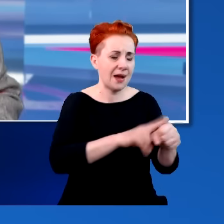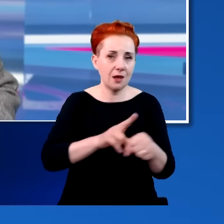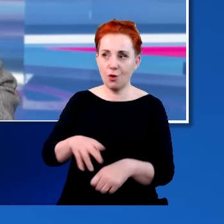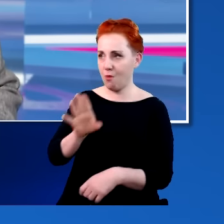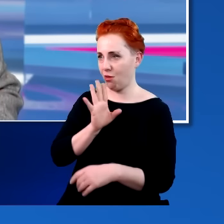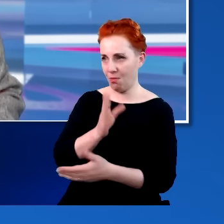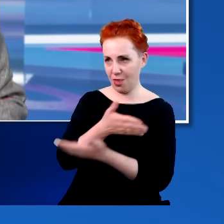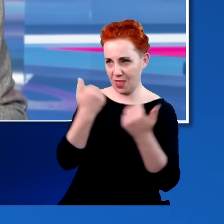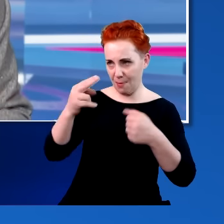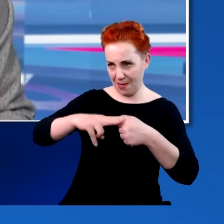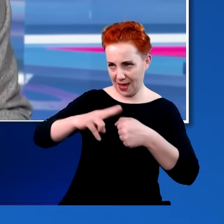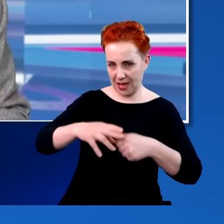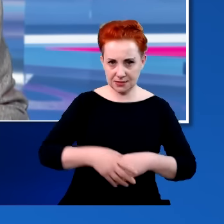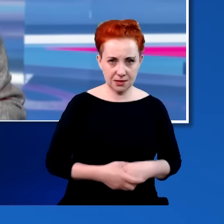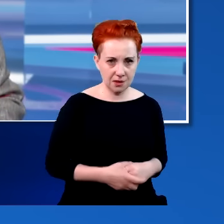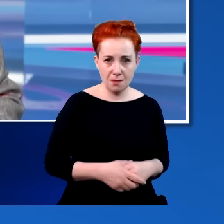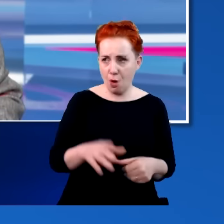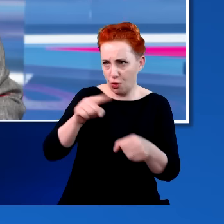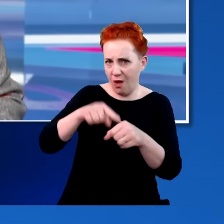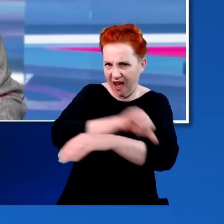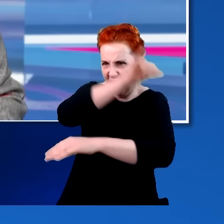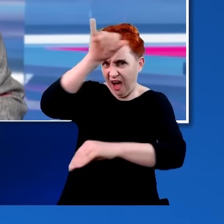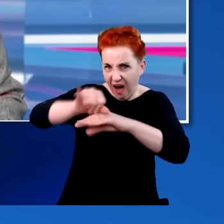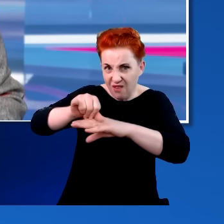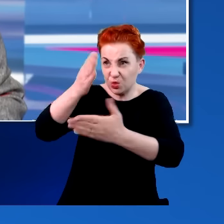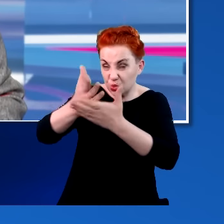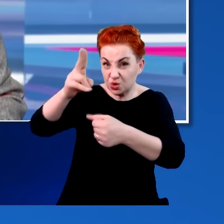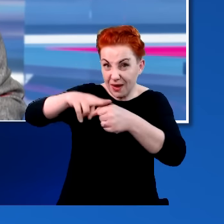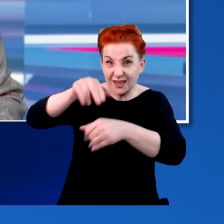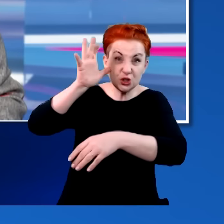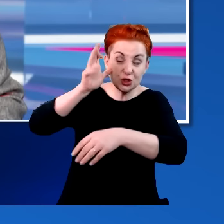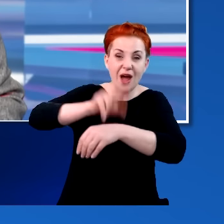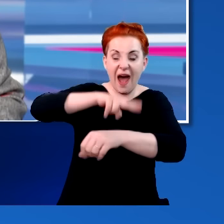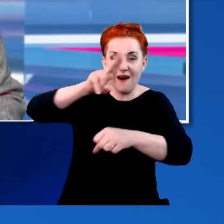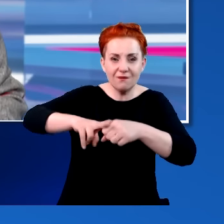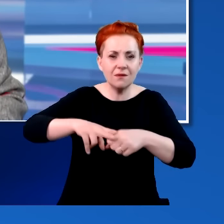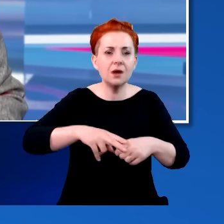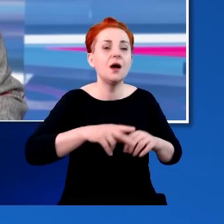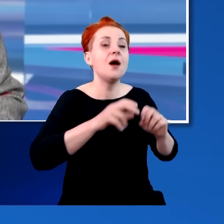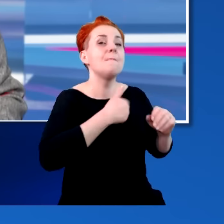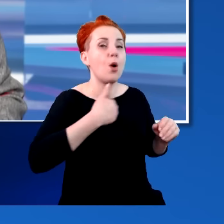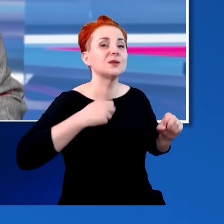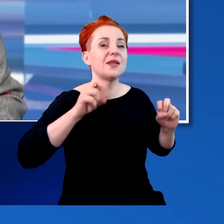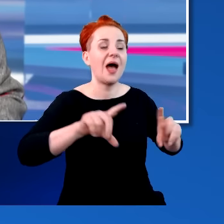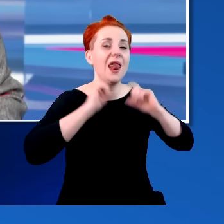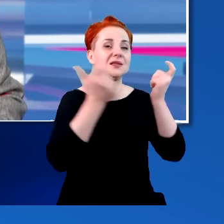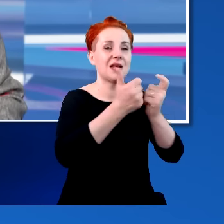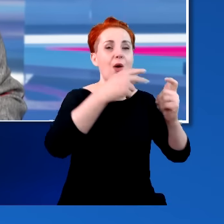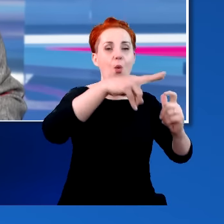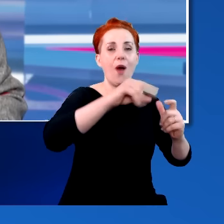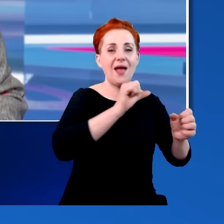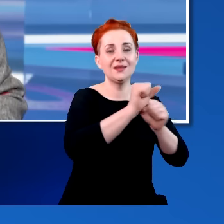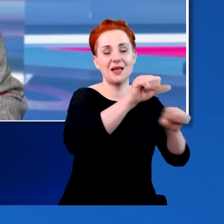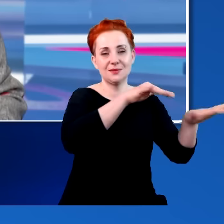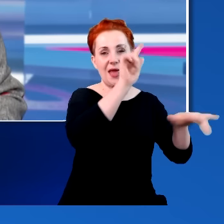ma, bo tam jest ta nadwyżka. W Polsce tak, ale w całej Unii Europejskiej są. Więc jest to jeden z